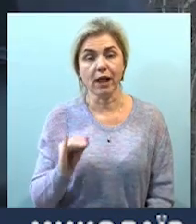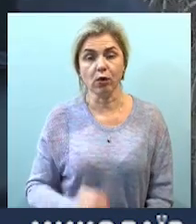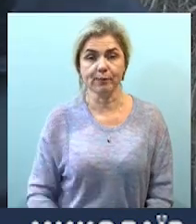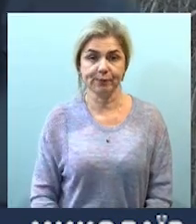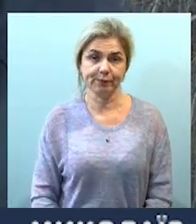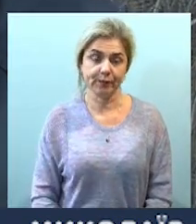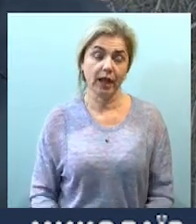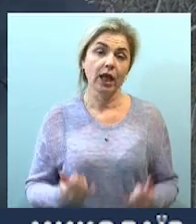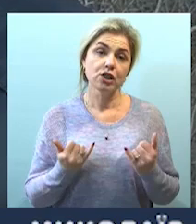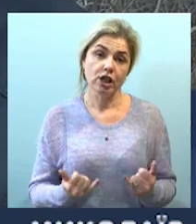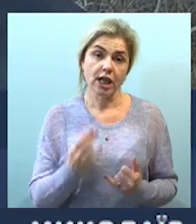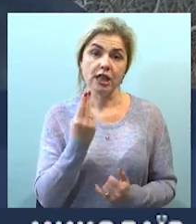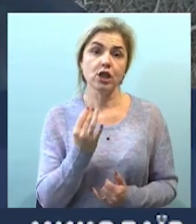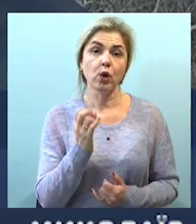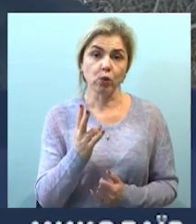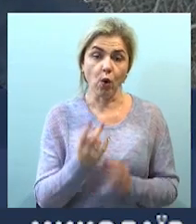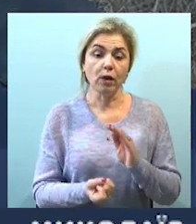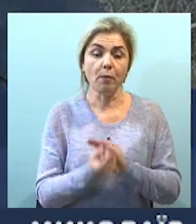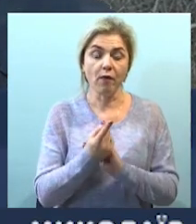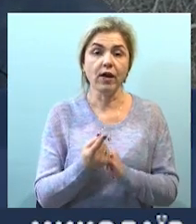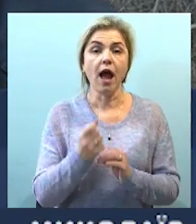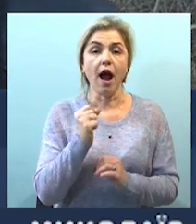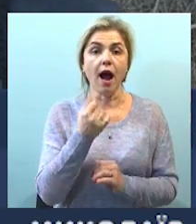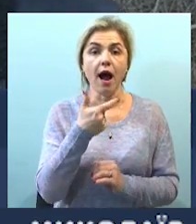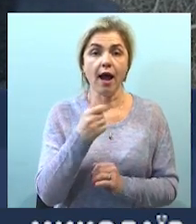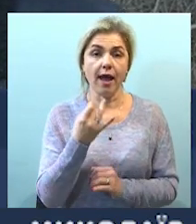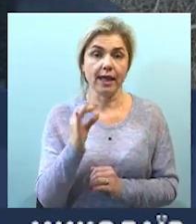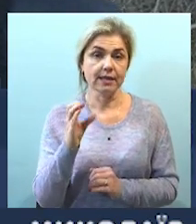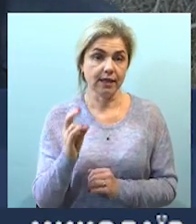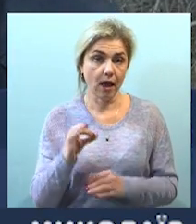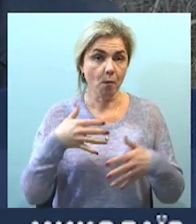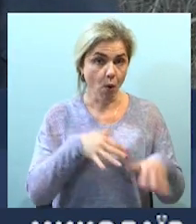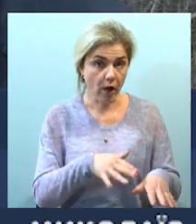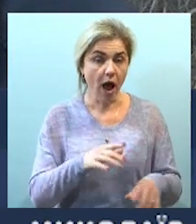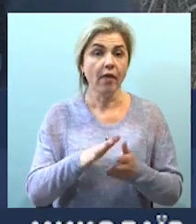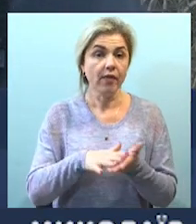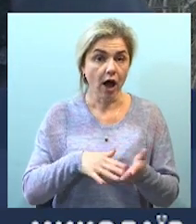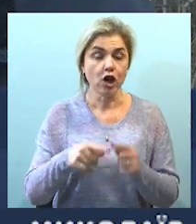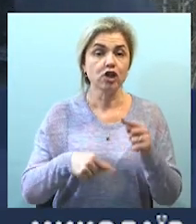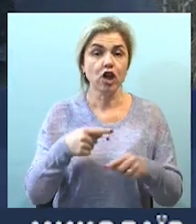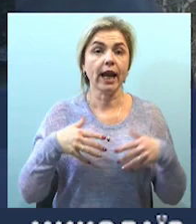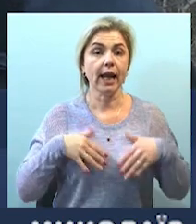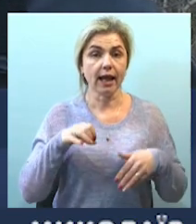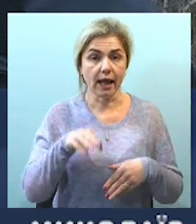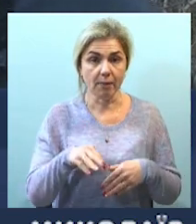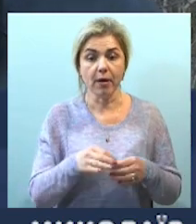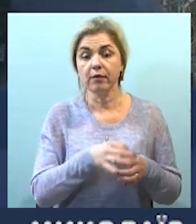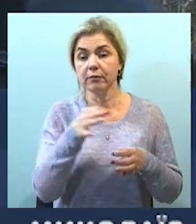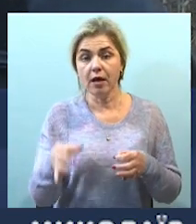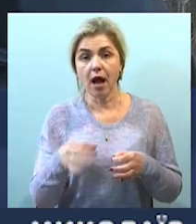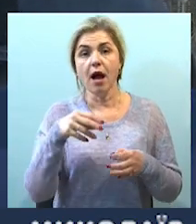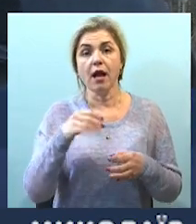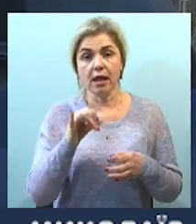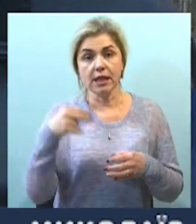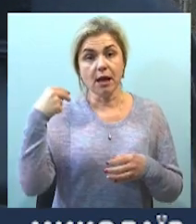Він зараз тільки зароджується над Егейським морем. Надалі він через Крим буде просуватися при Азові і далі Запорізька